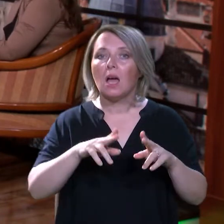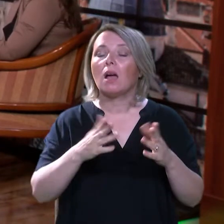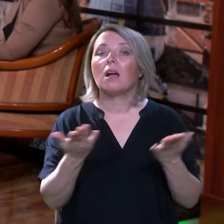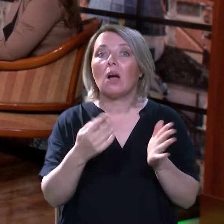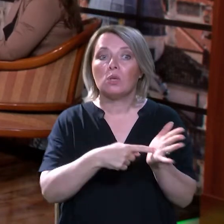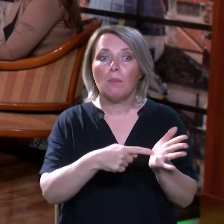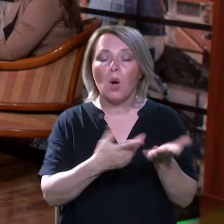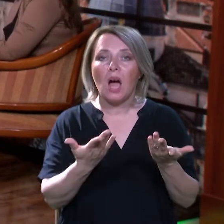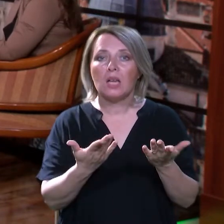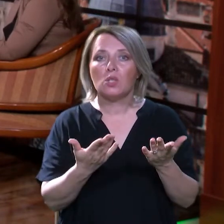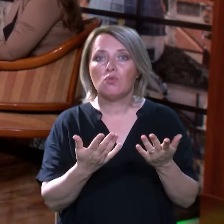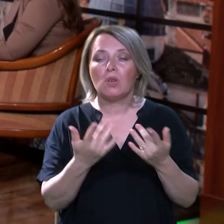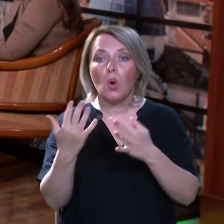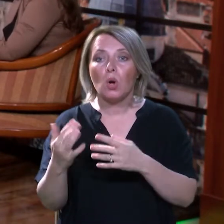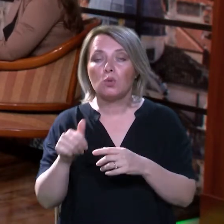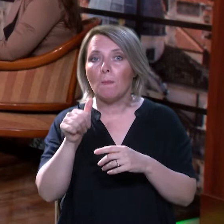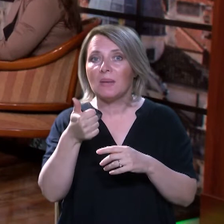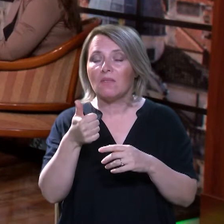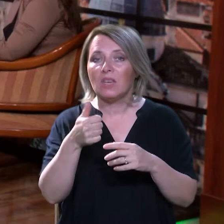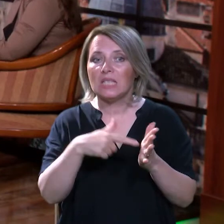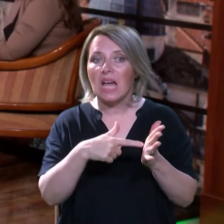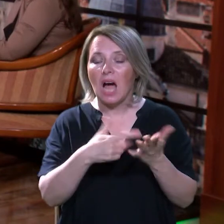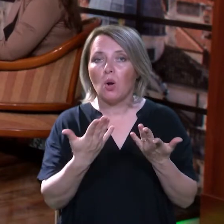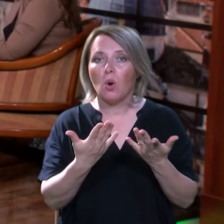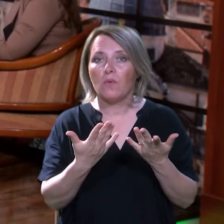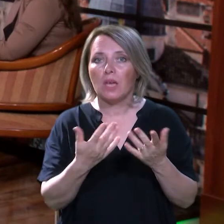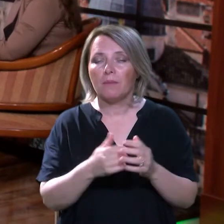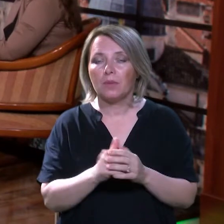na koji način se ona manifestira i koji su to možda prvi simptomi